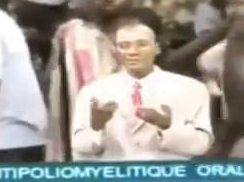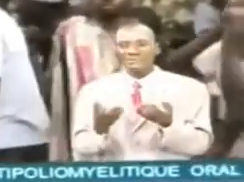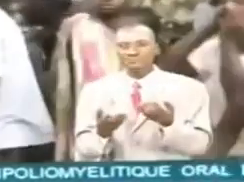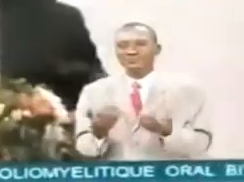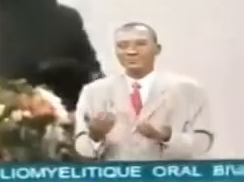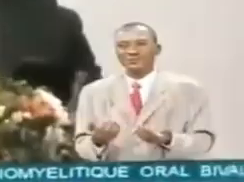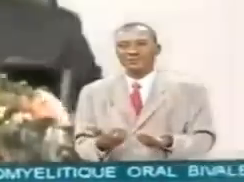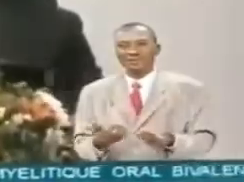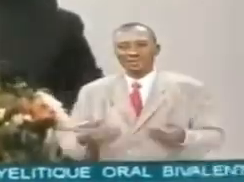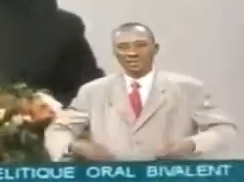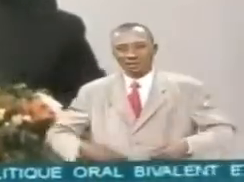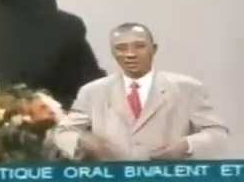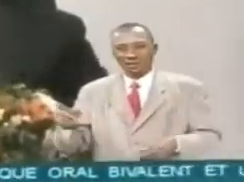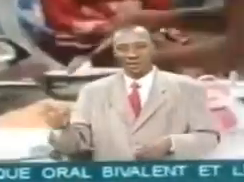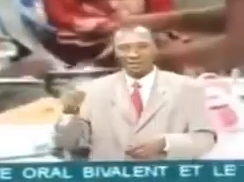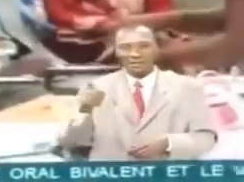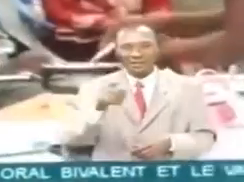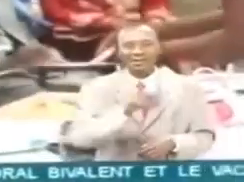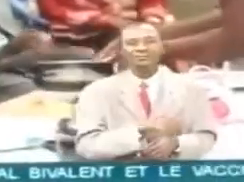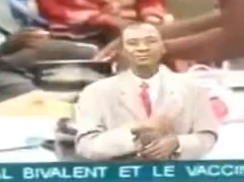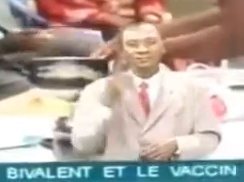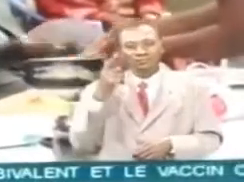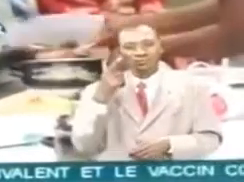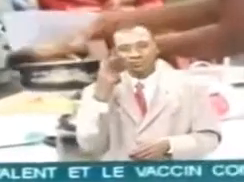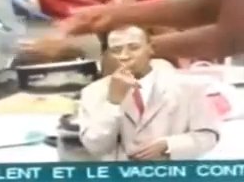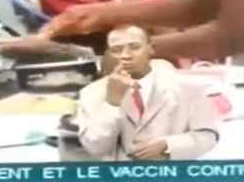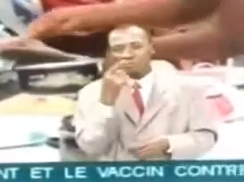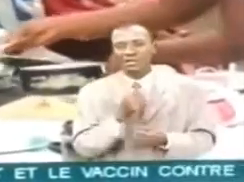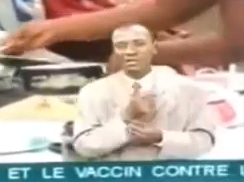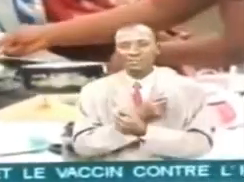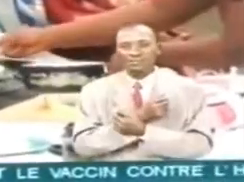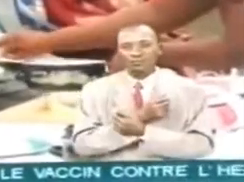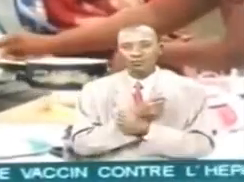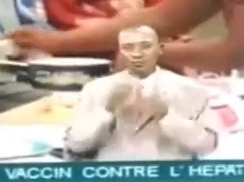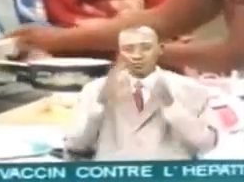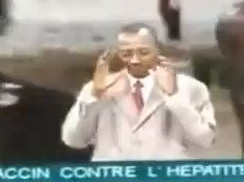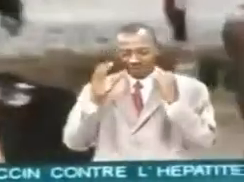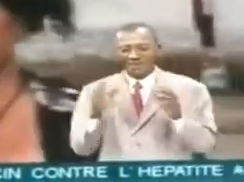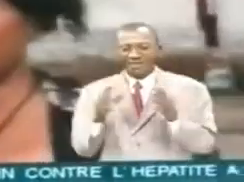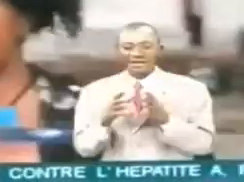l'attachement et la compassion du chef de l'État envers cette catégorie sociale.